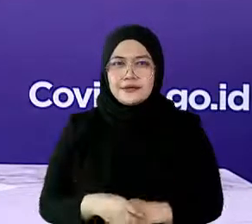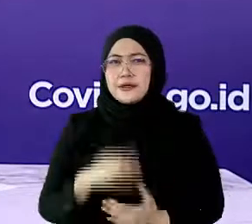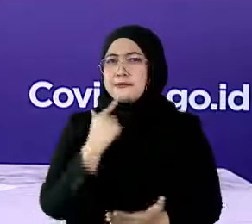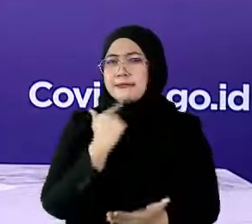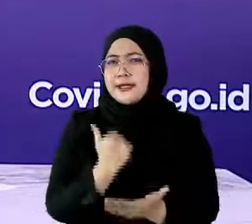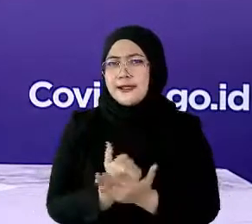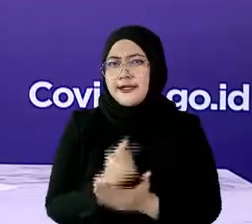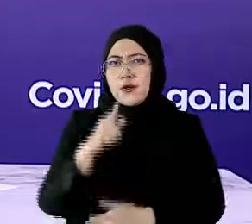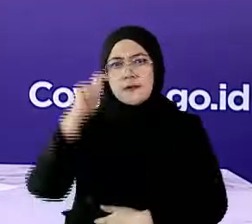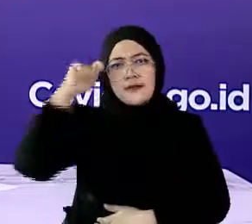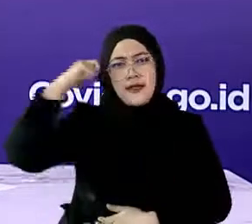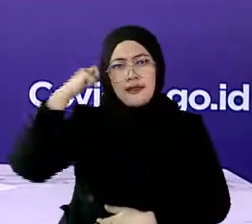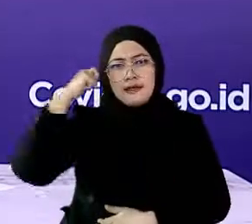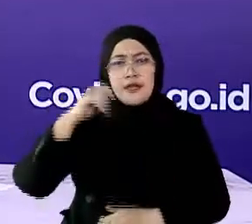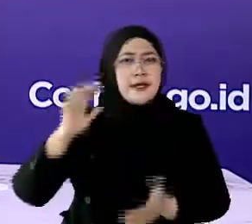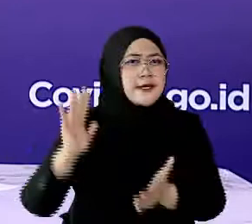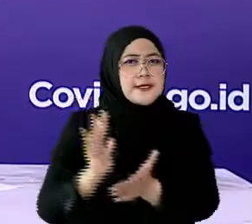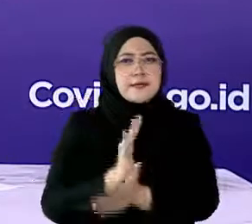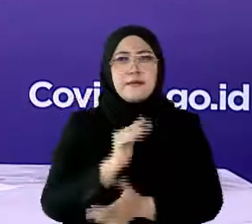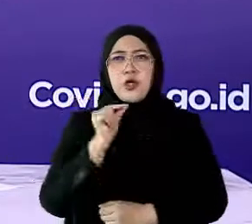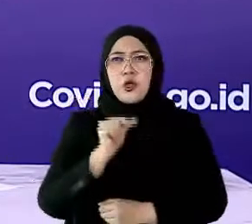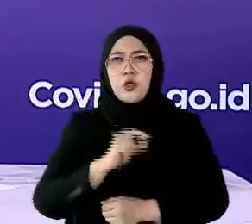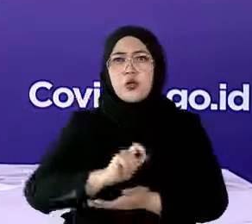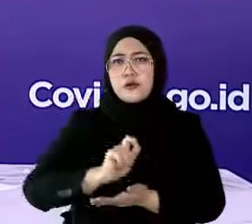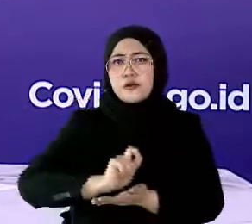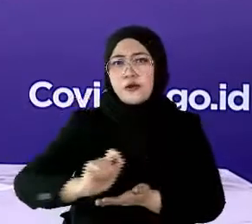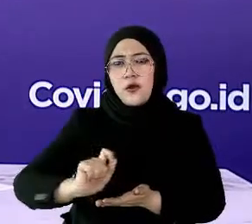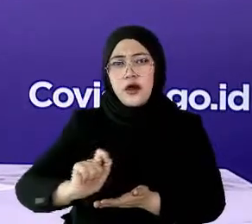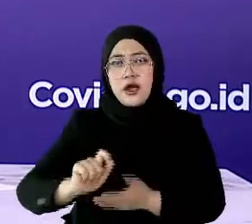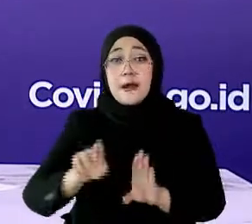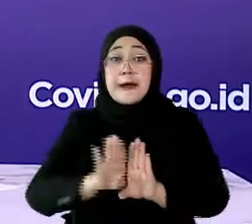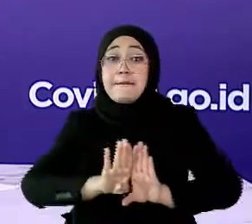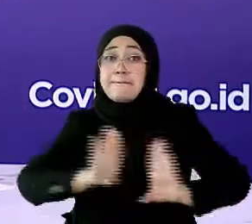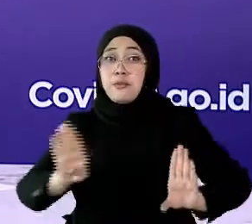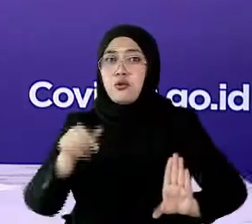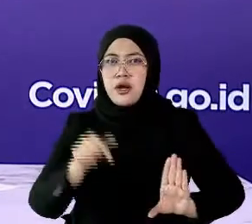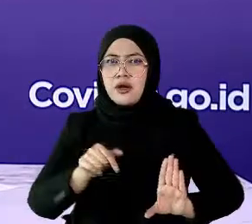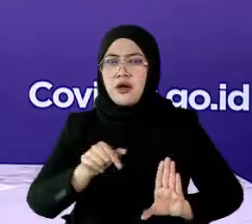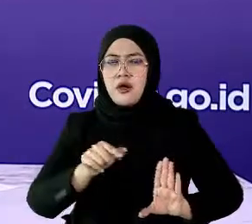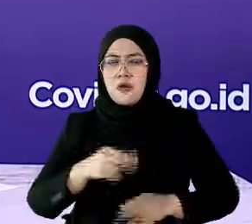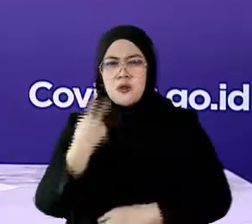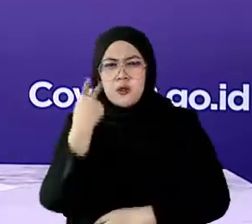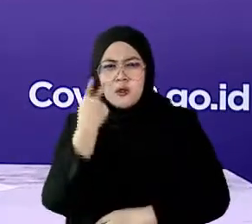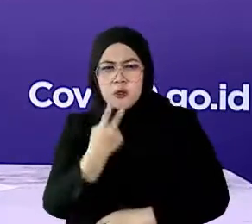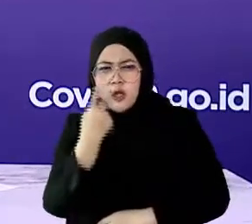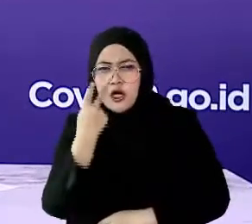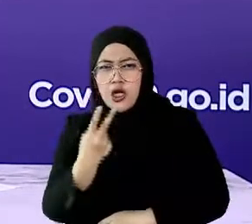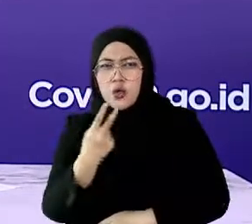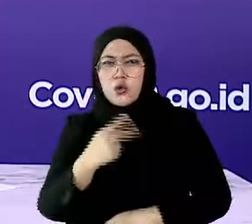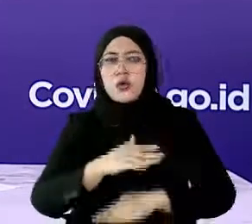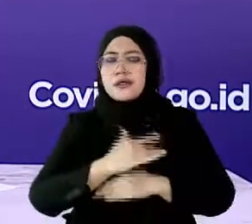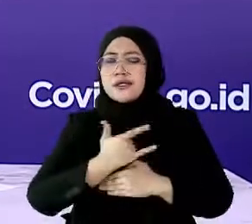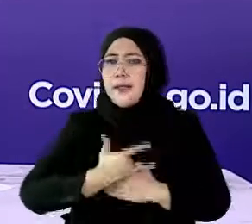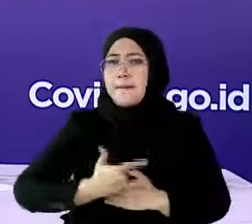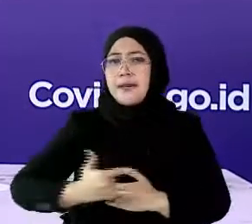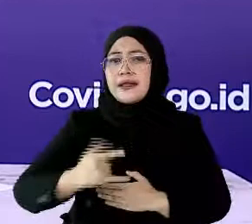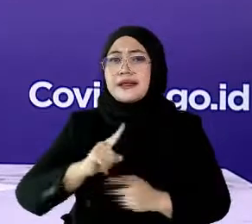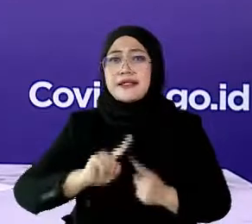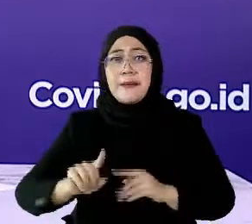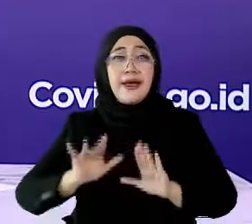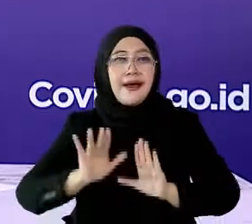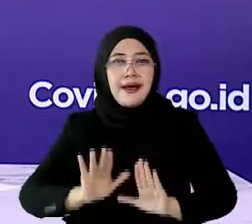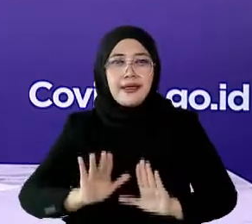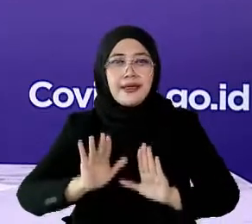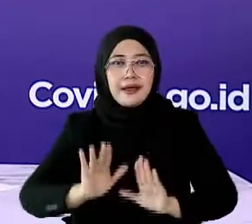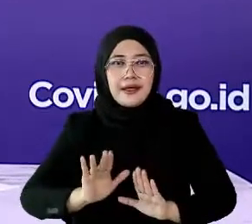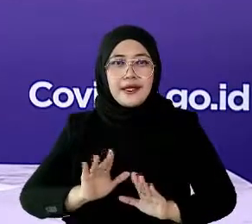penting untuk diingat kesempatan pembukaan sektor pendidikan ini harus dijaga stabilitasnya secara hati-hati